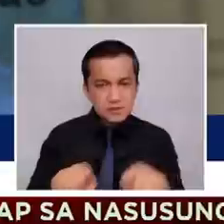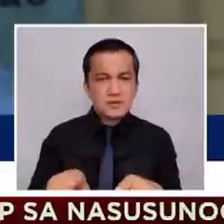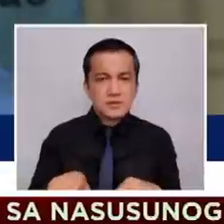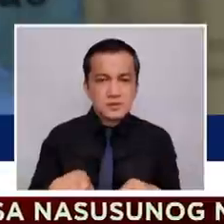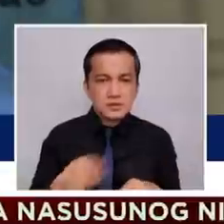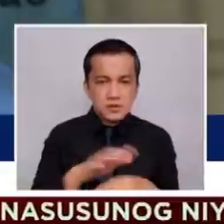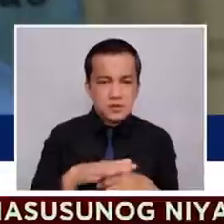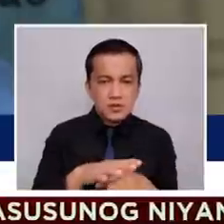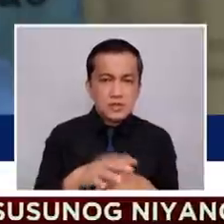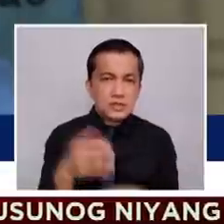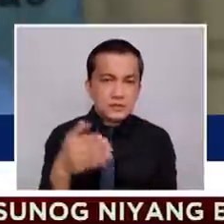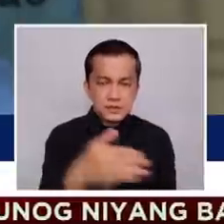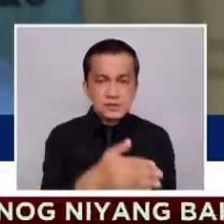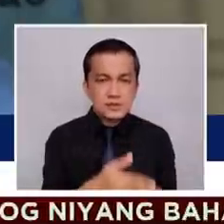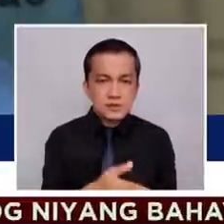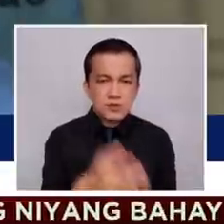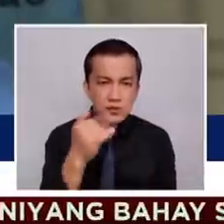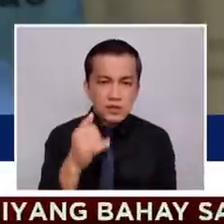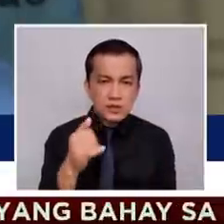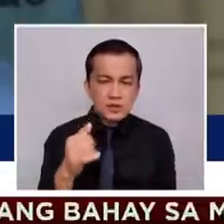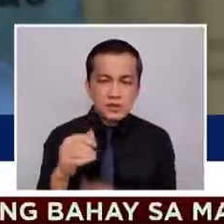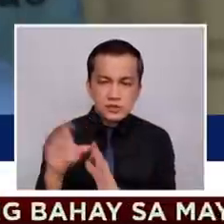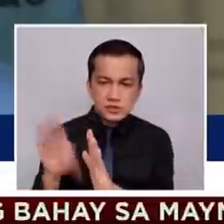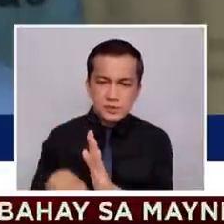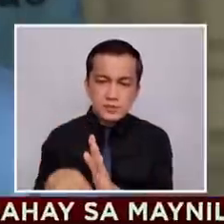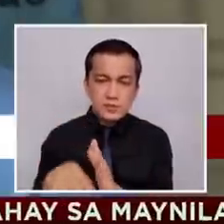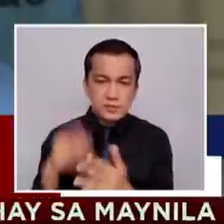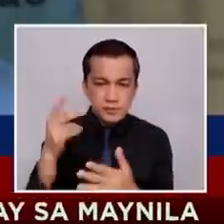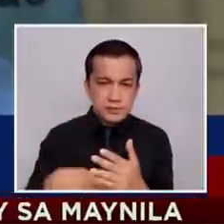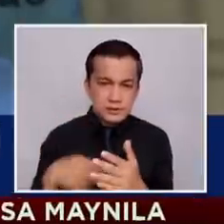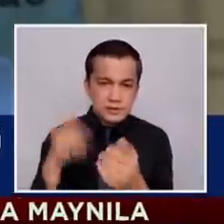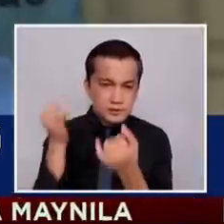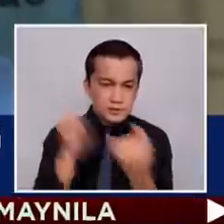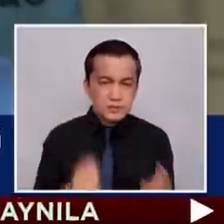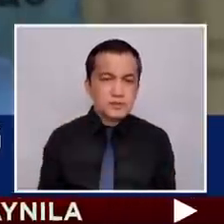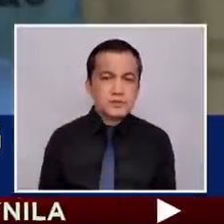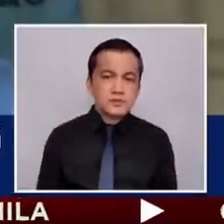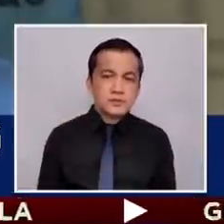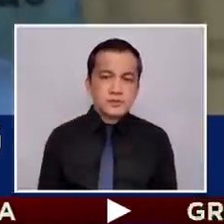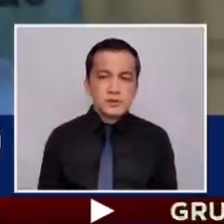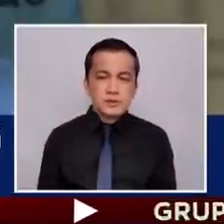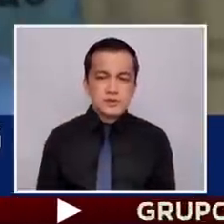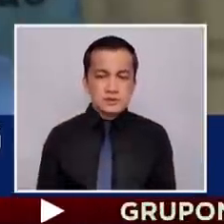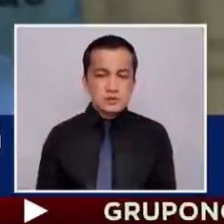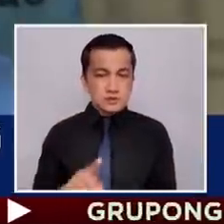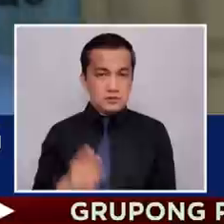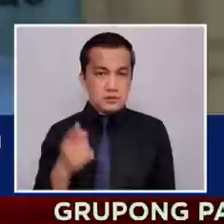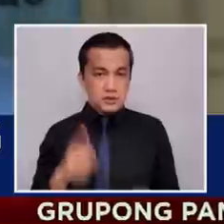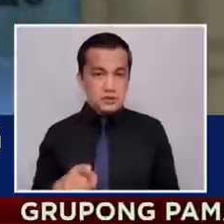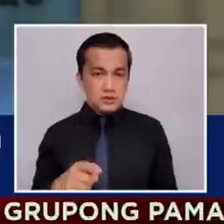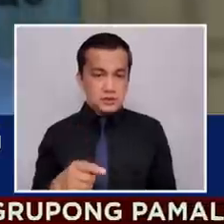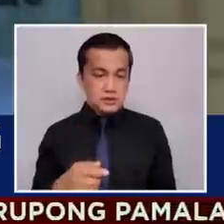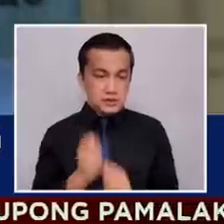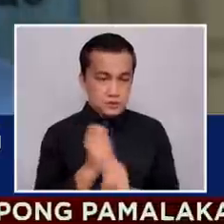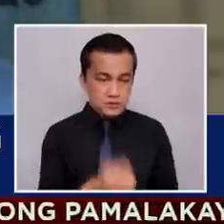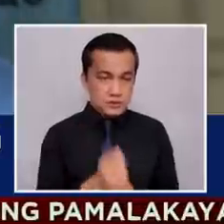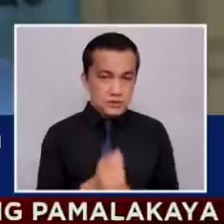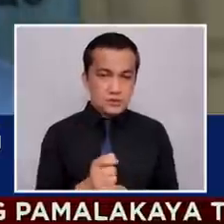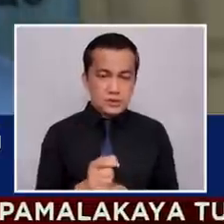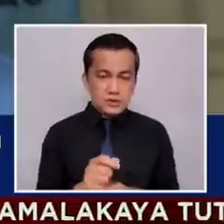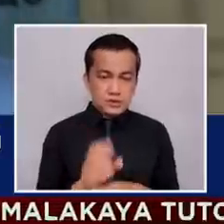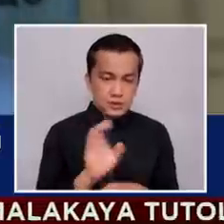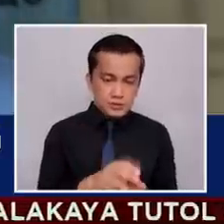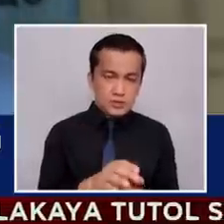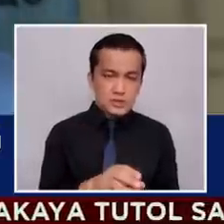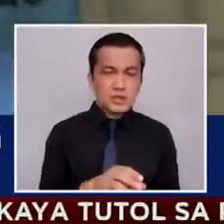na isda dahil mas mababa yung presyo ng imported. Kaya ang nangyayari sa mga mangisda, napipilitan nilang ibigay ng mas